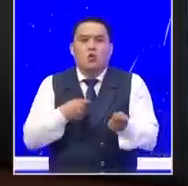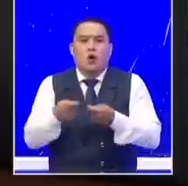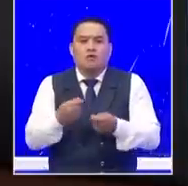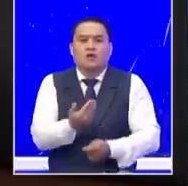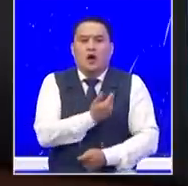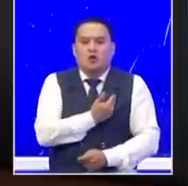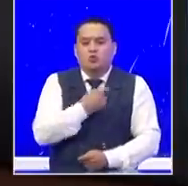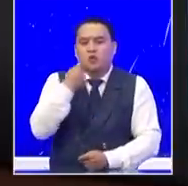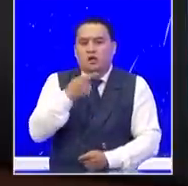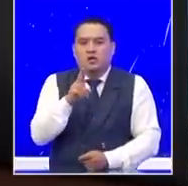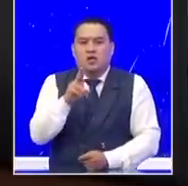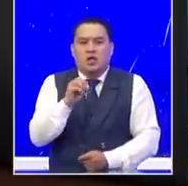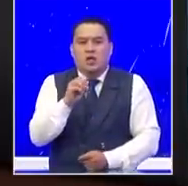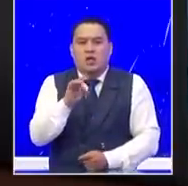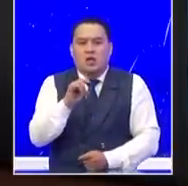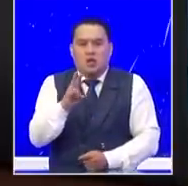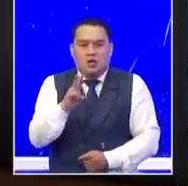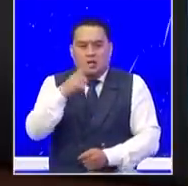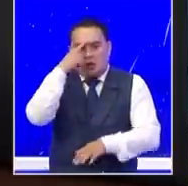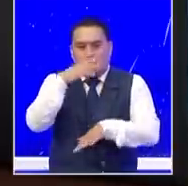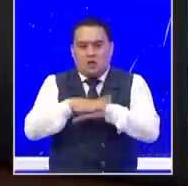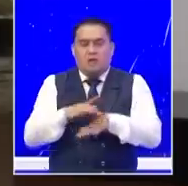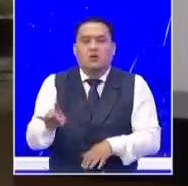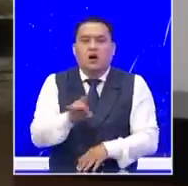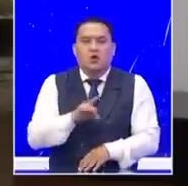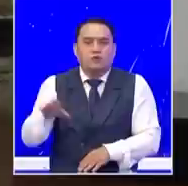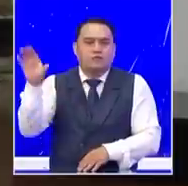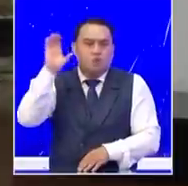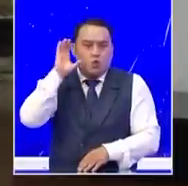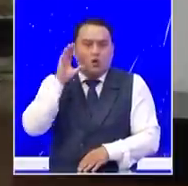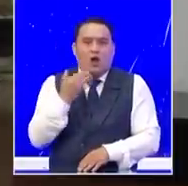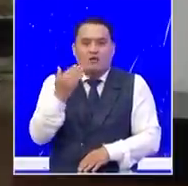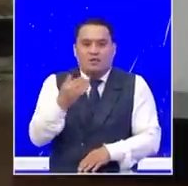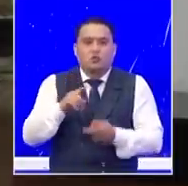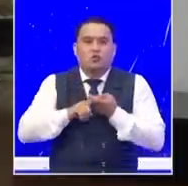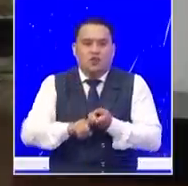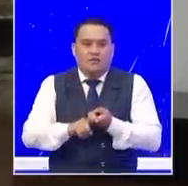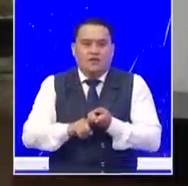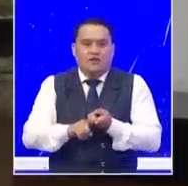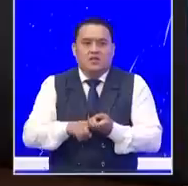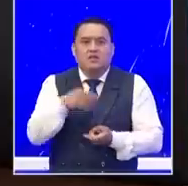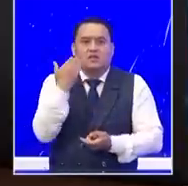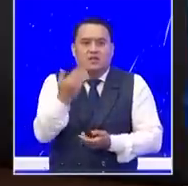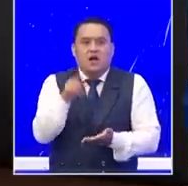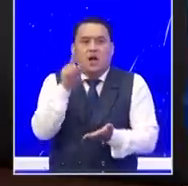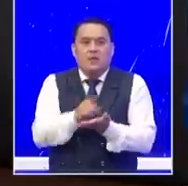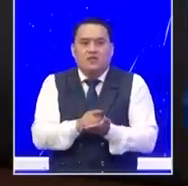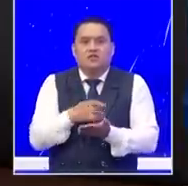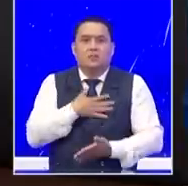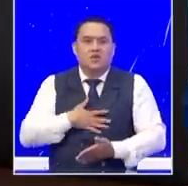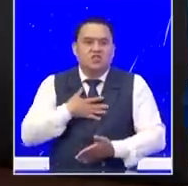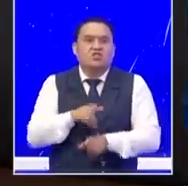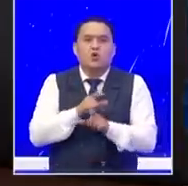Вот по Кигене я говорил, аким района слушает. Все, от вас тоже зависит. Ты должен за людей